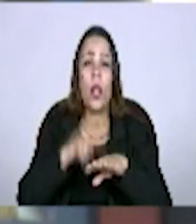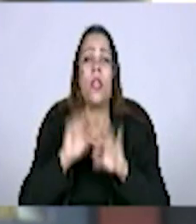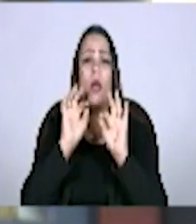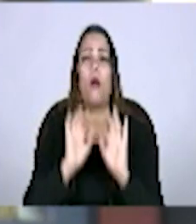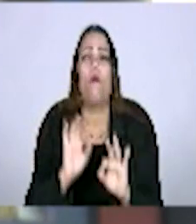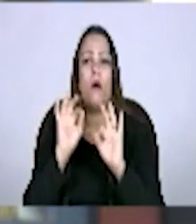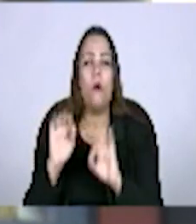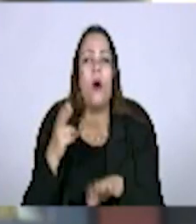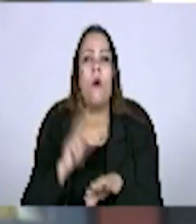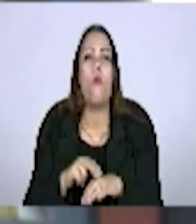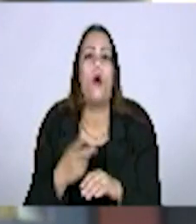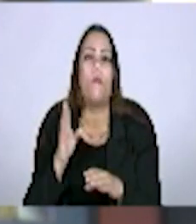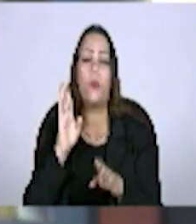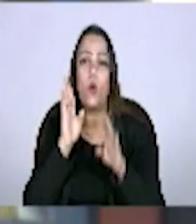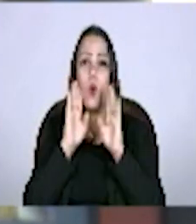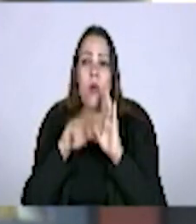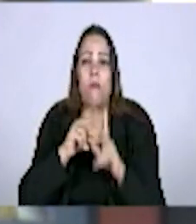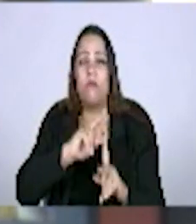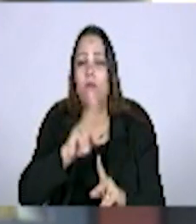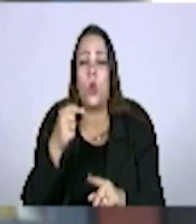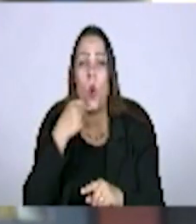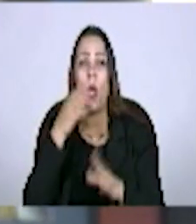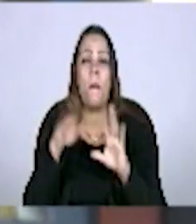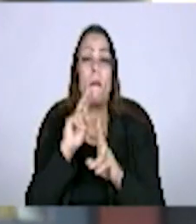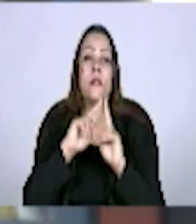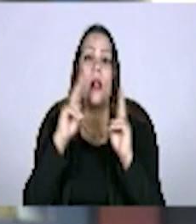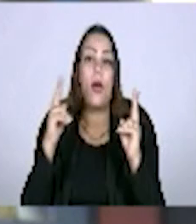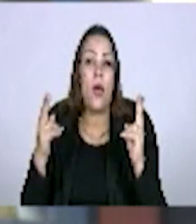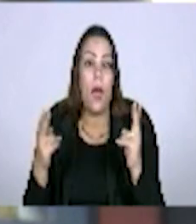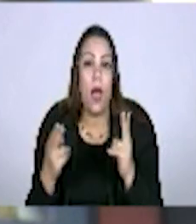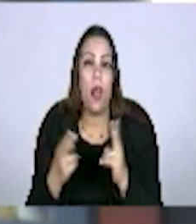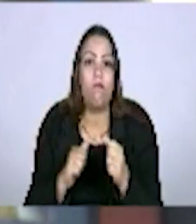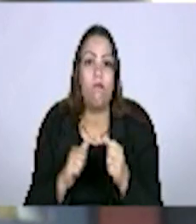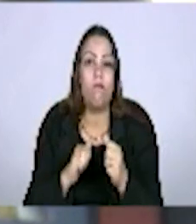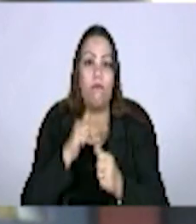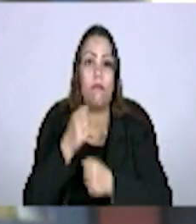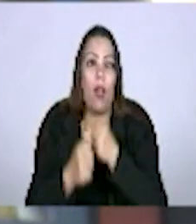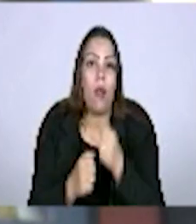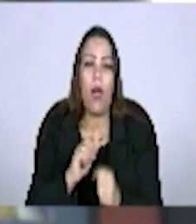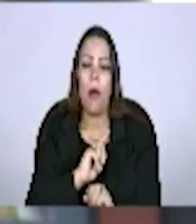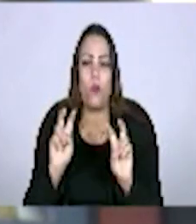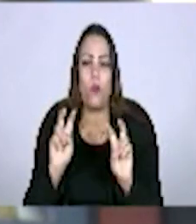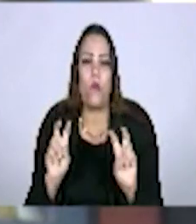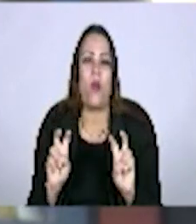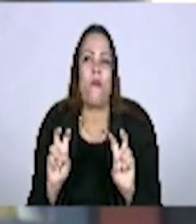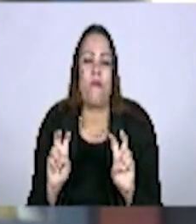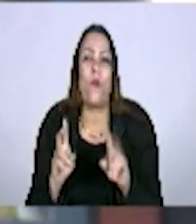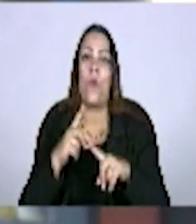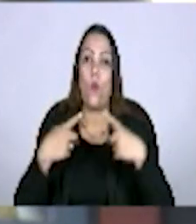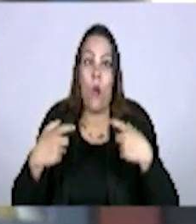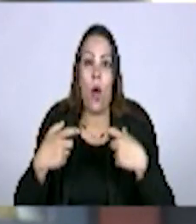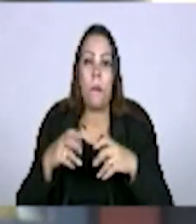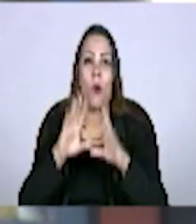دايما بنقوله وسائل الاعلام بتقوله ولكن العالم لا يتحرك والحرب لا تنطفئ